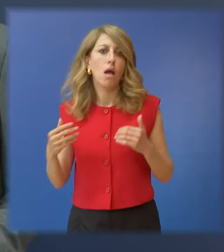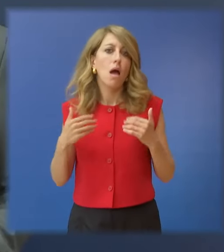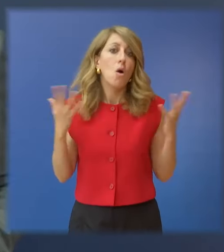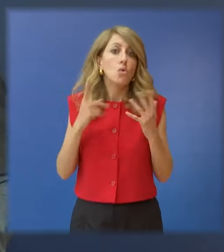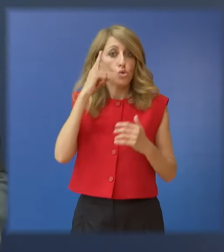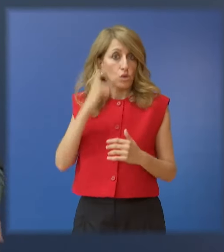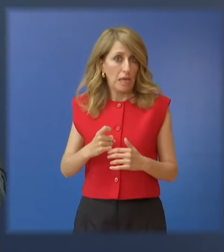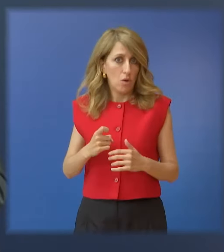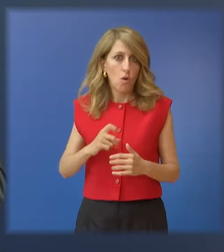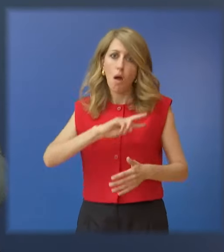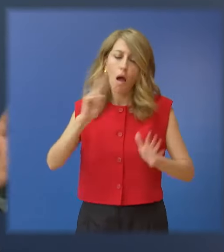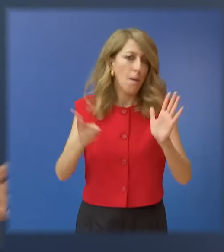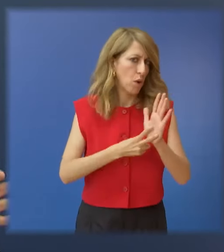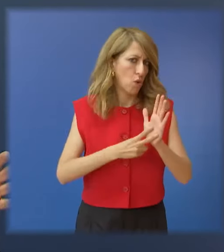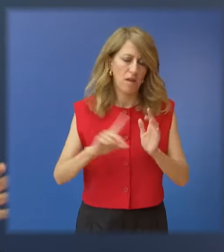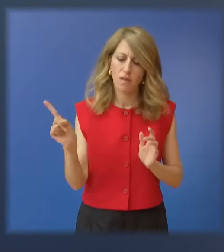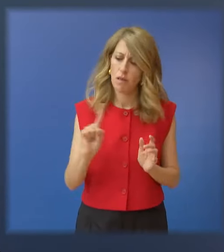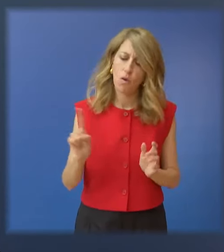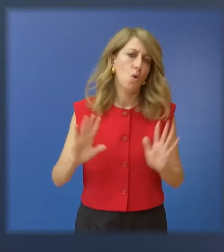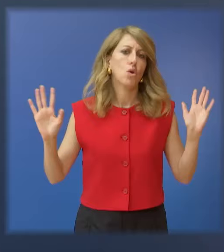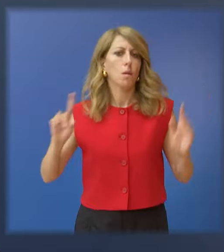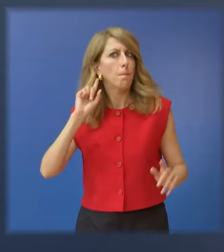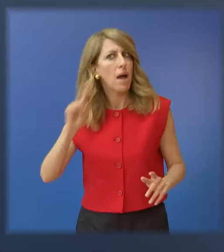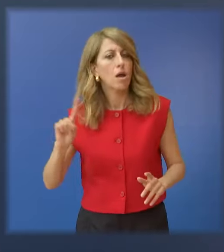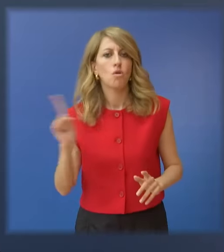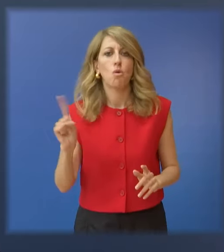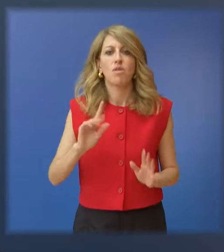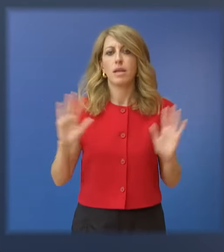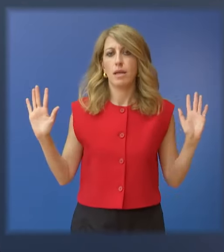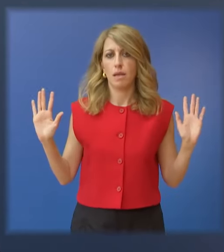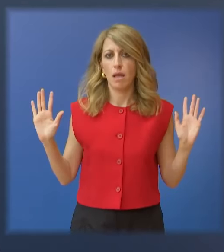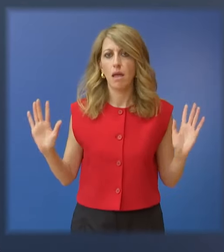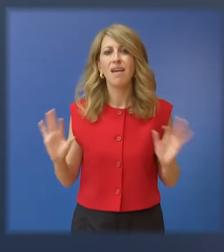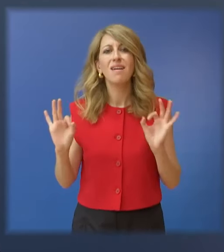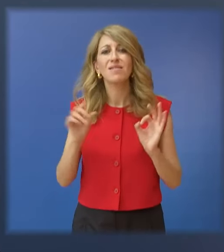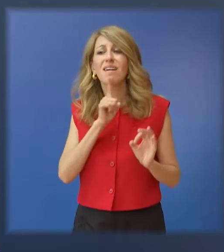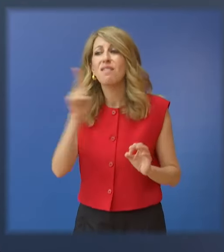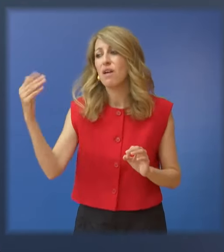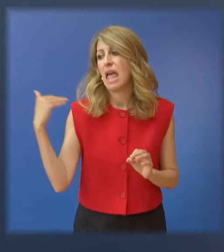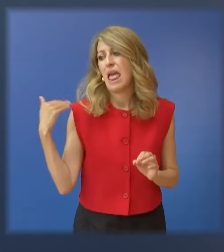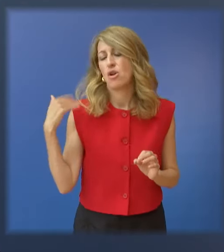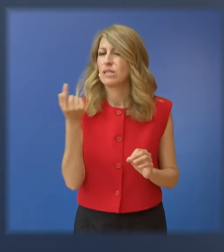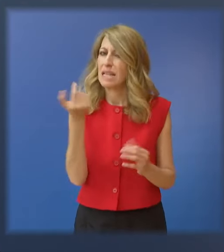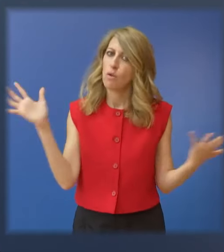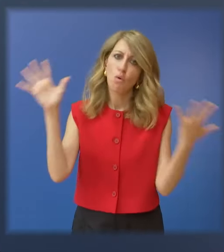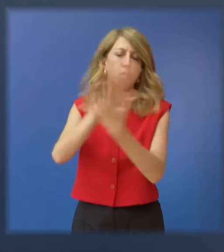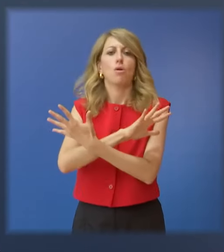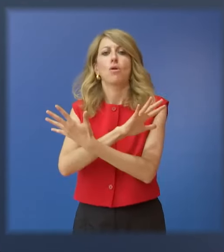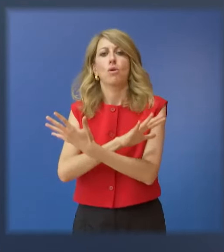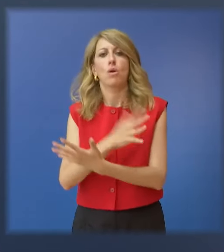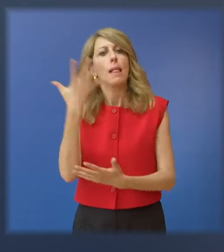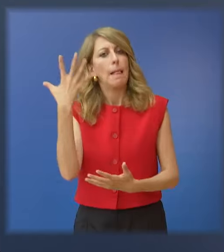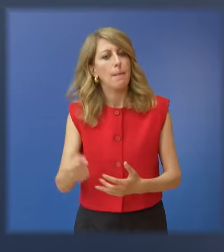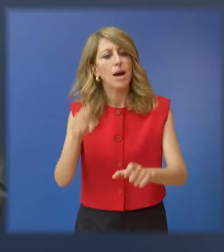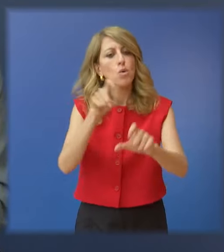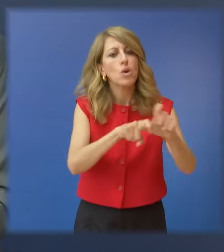και είναι πολύ ευρύ αυτό το οποίο με ρωτάτε γιατί υπάρχουνε εκτελεστικά και μη εκτελεστικά μέλη διοικητικών συμβουλίων και